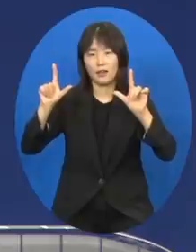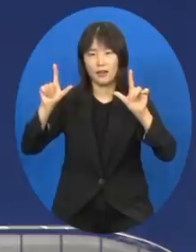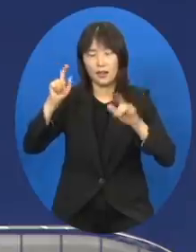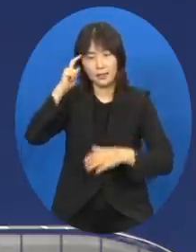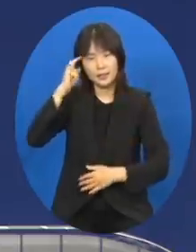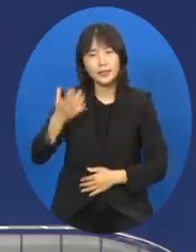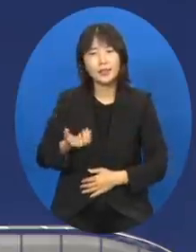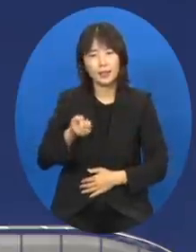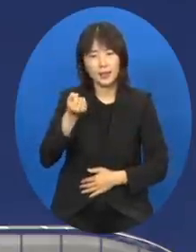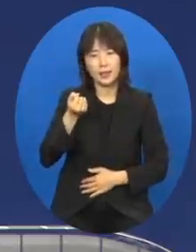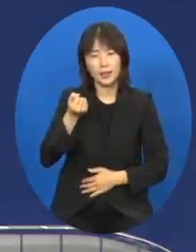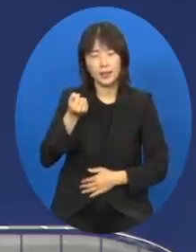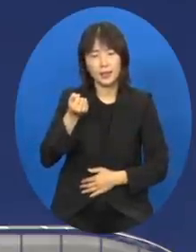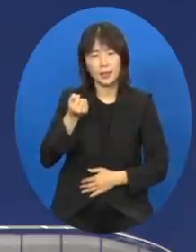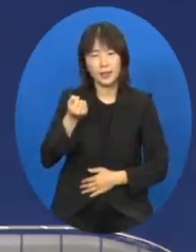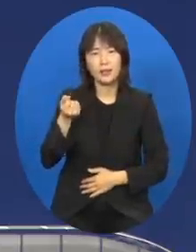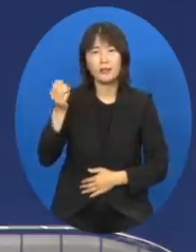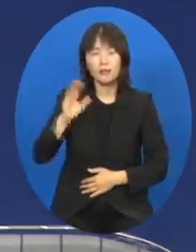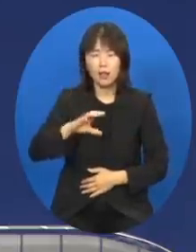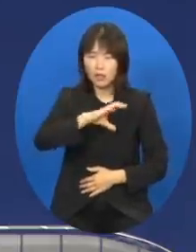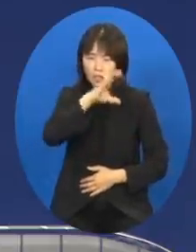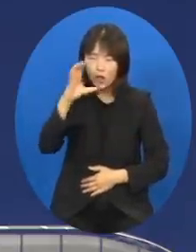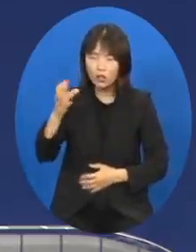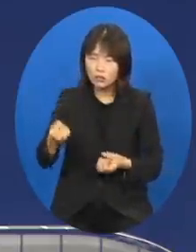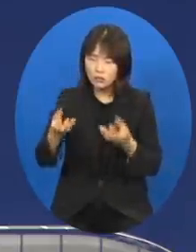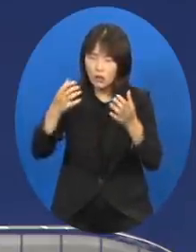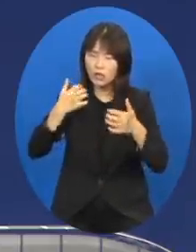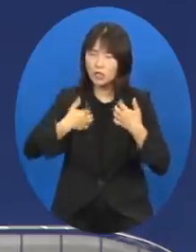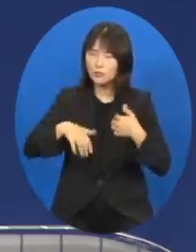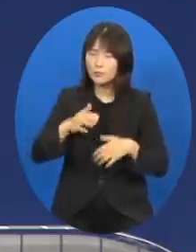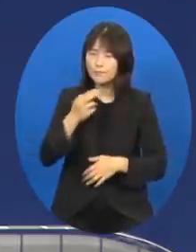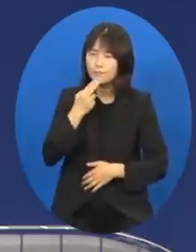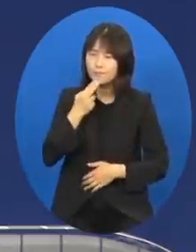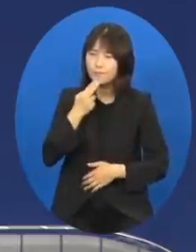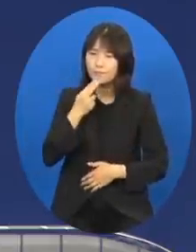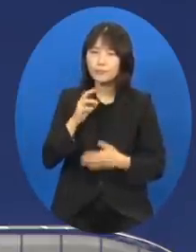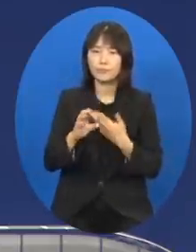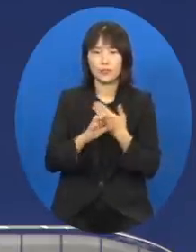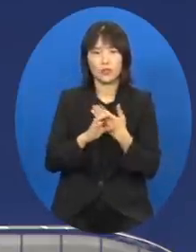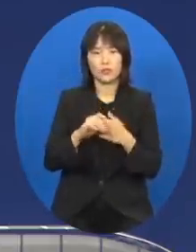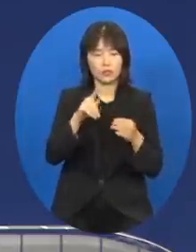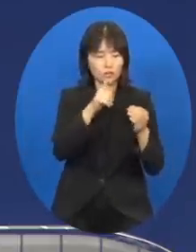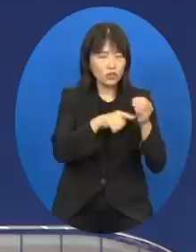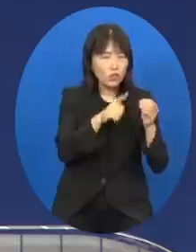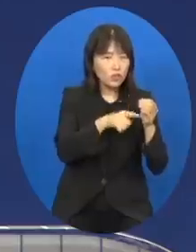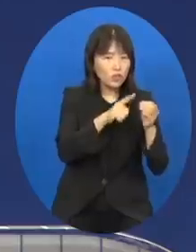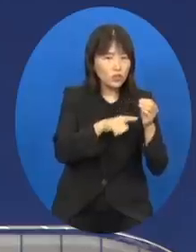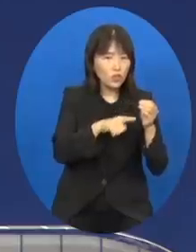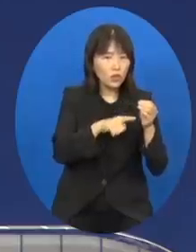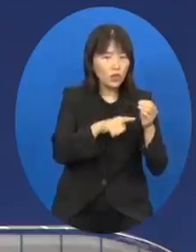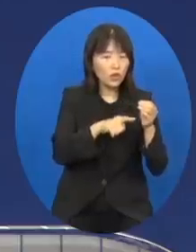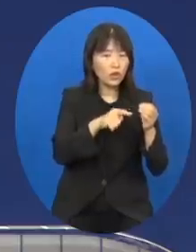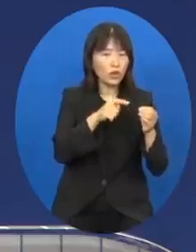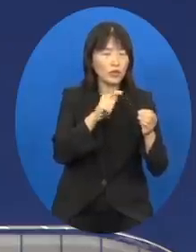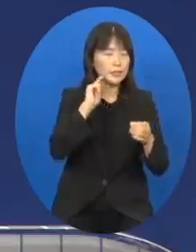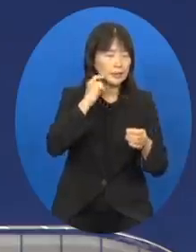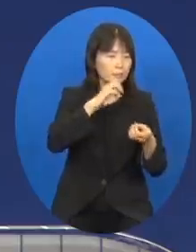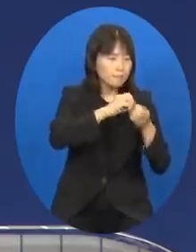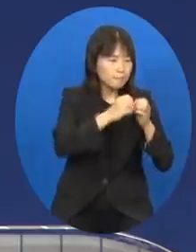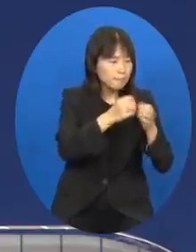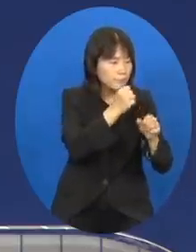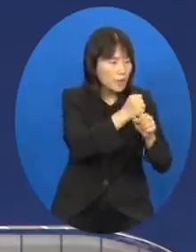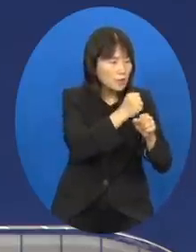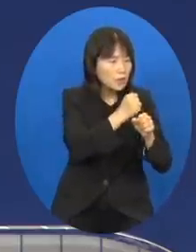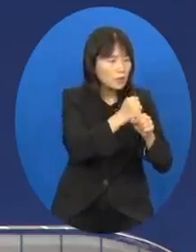생각은 하는데 성탄절이 기쁘지 않다면 절에서 추리 만들고 현수막 붙인